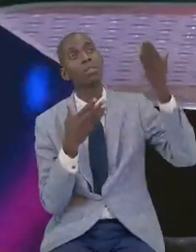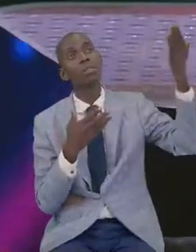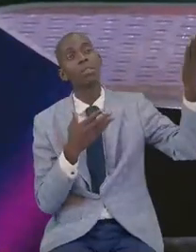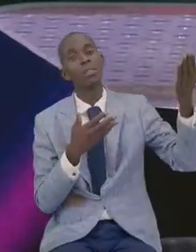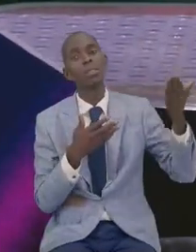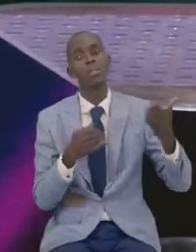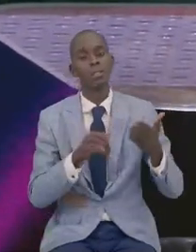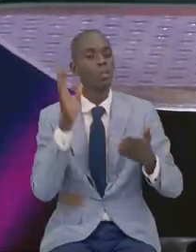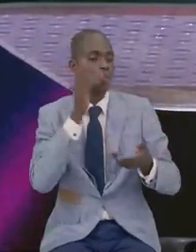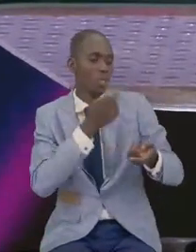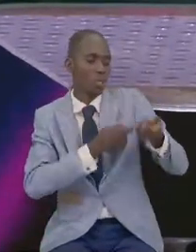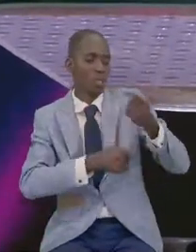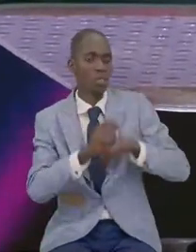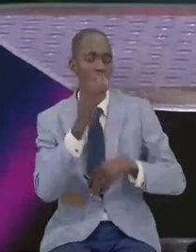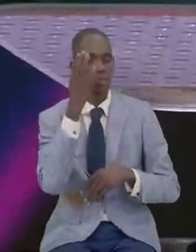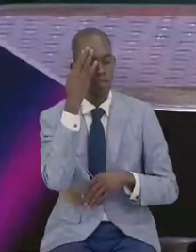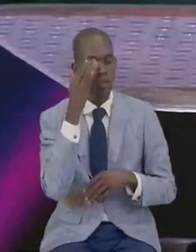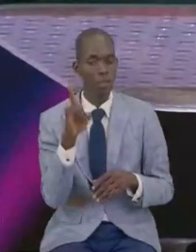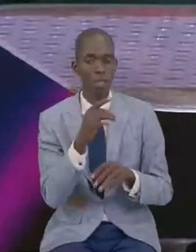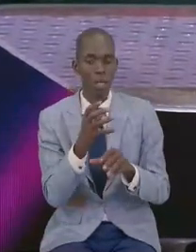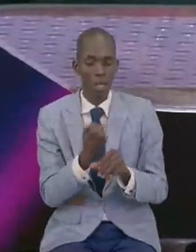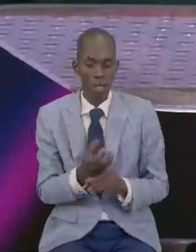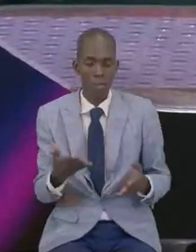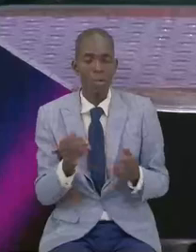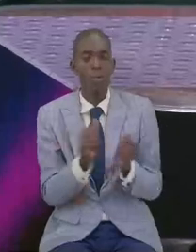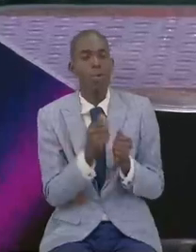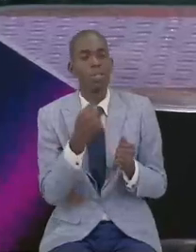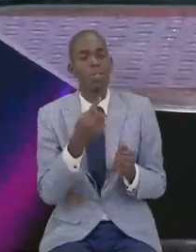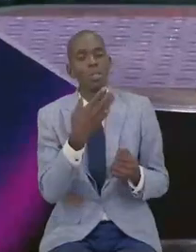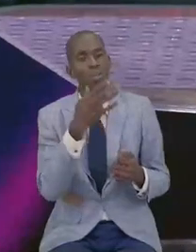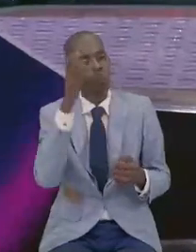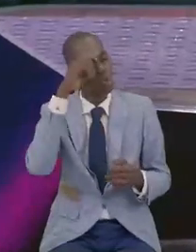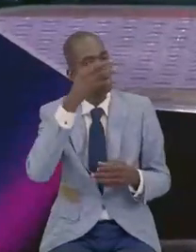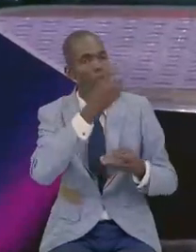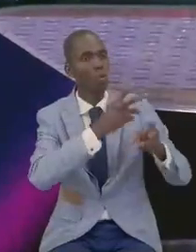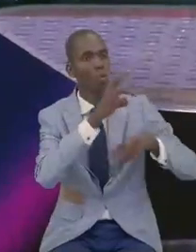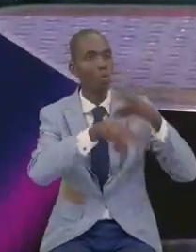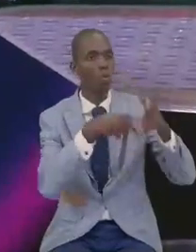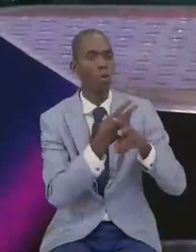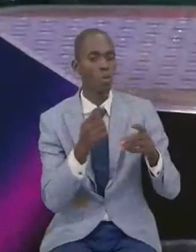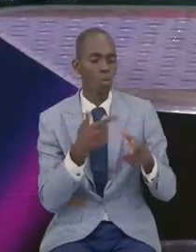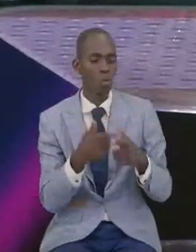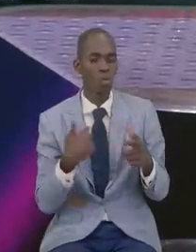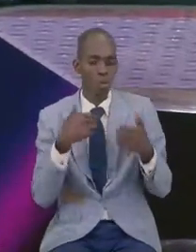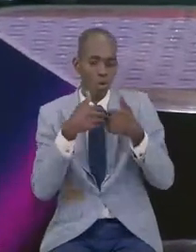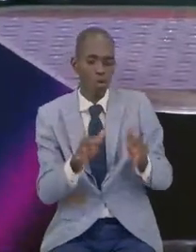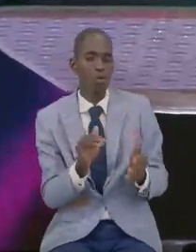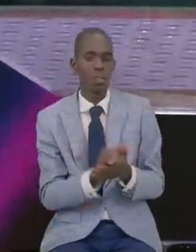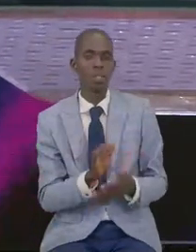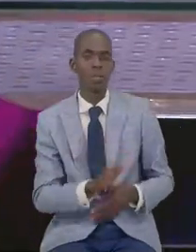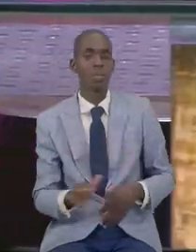ils remplacent la connaissance qu'ils ont, la sagesse qu'ils ont avec la sagesse du monde et on perd ses enfants. Mais la meilleure sagesse,